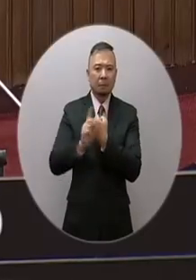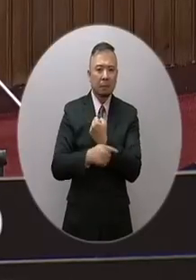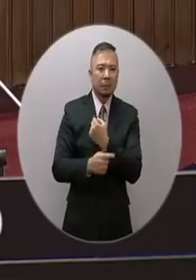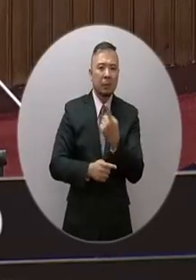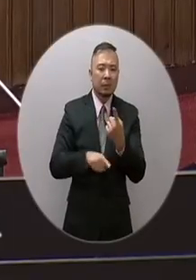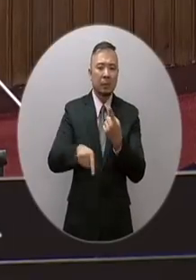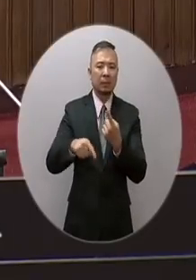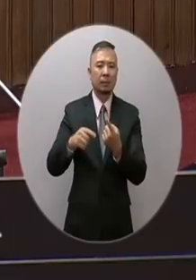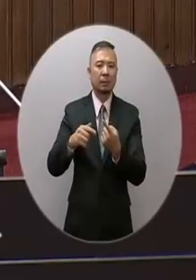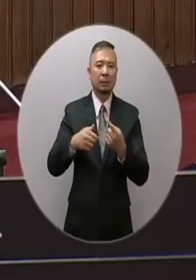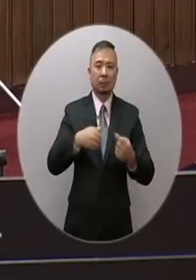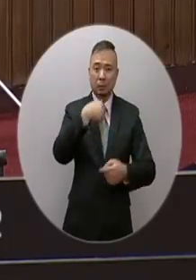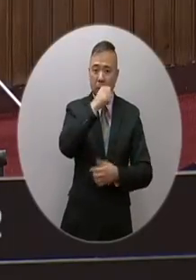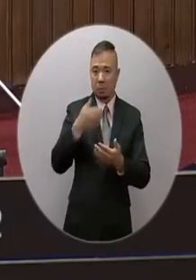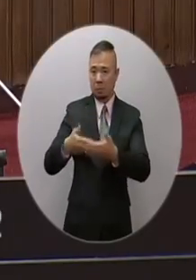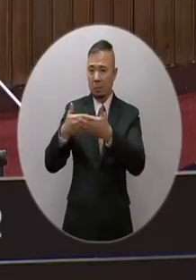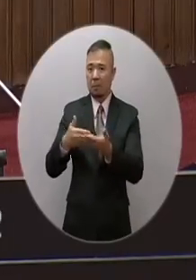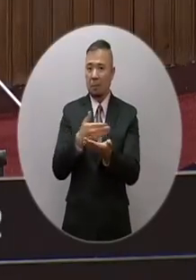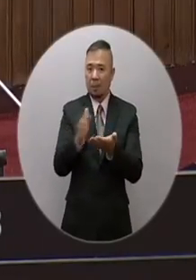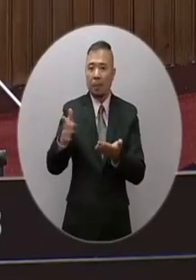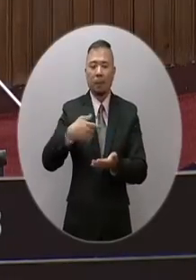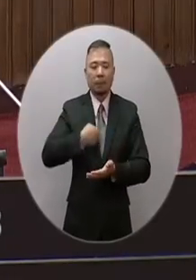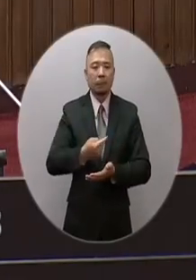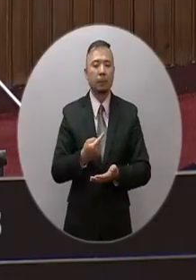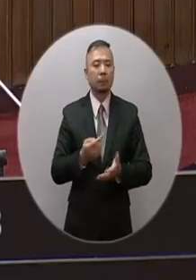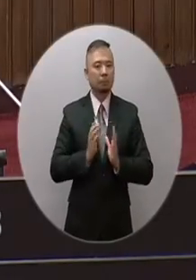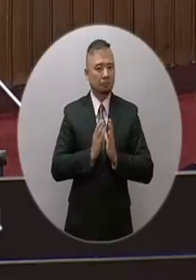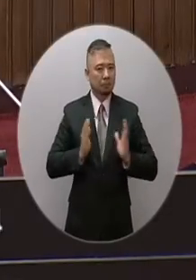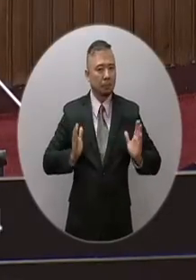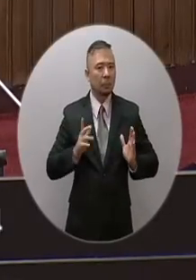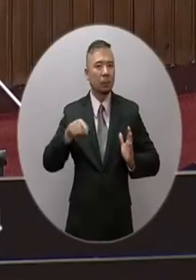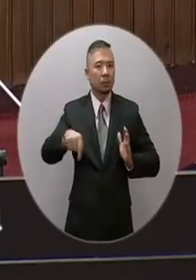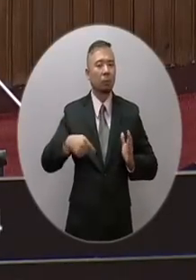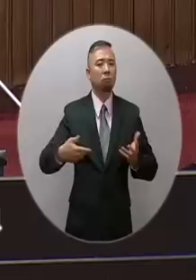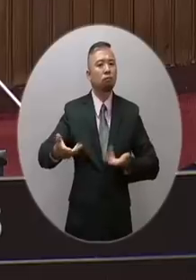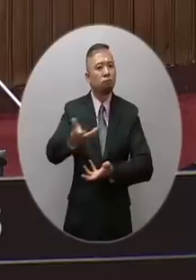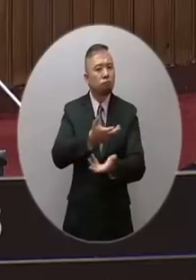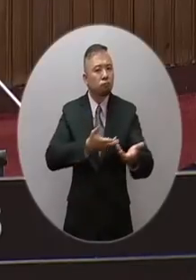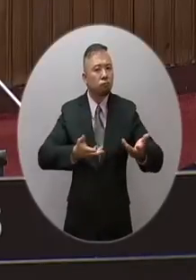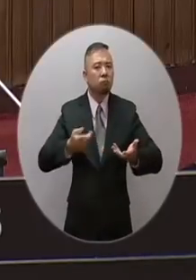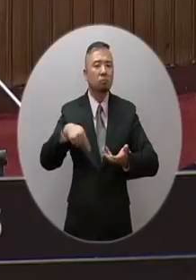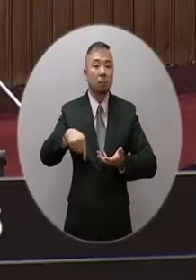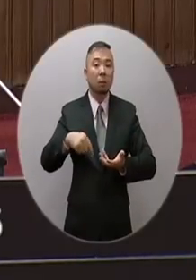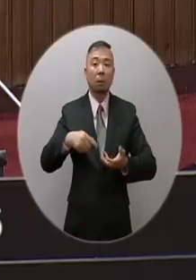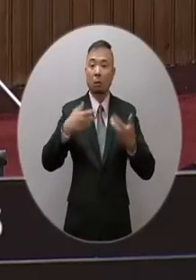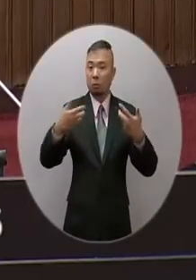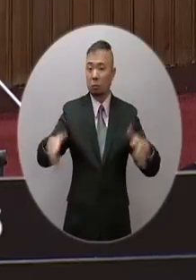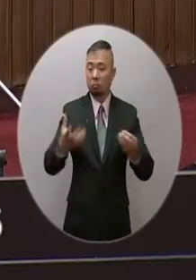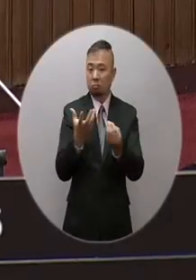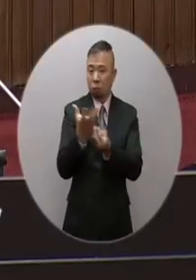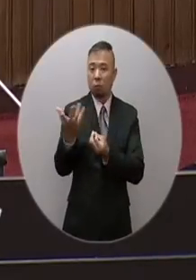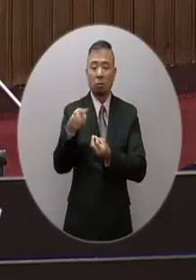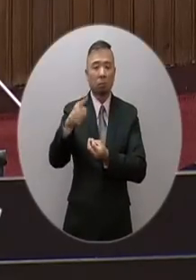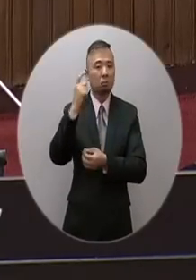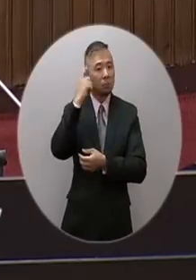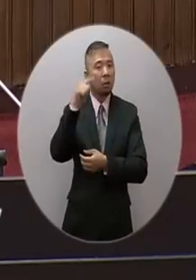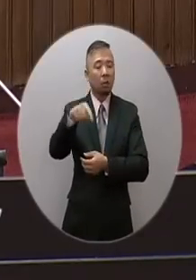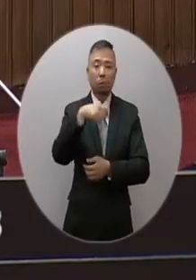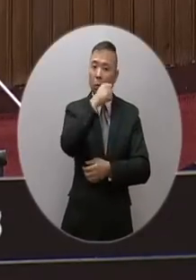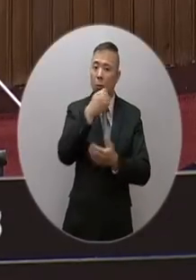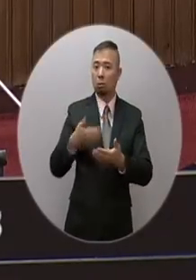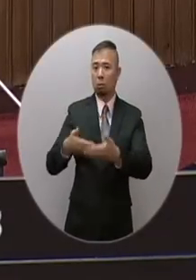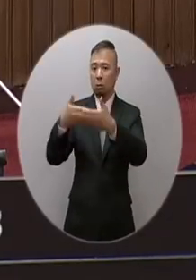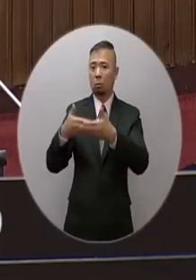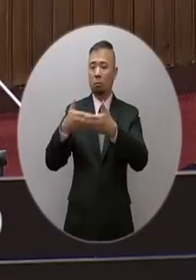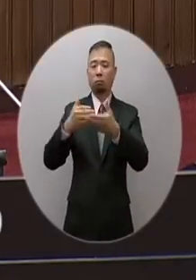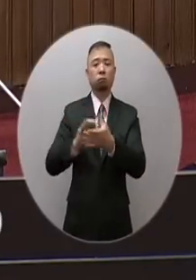湾各阶层广泛交换意见，大多数人认为两岸一家亲有可能是当前